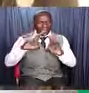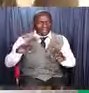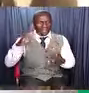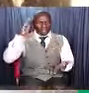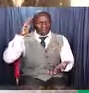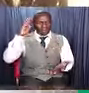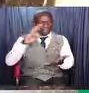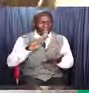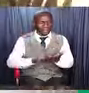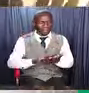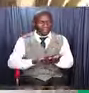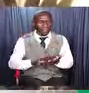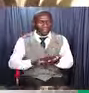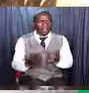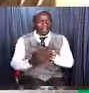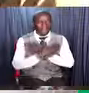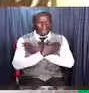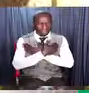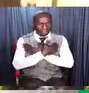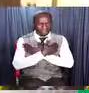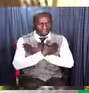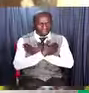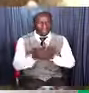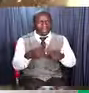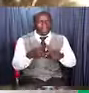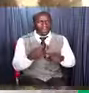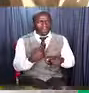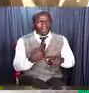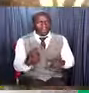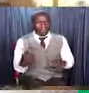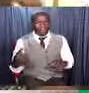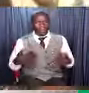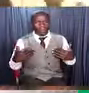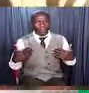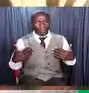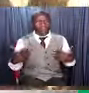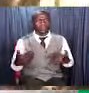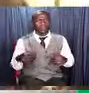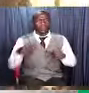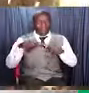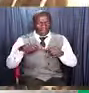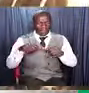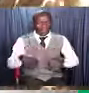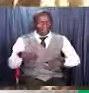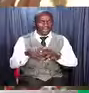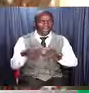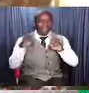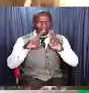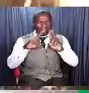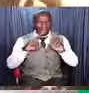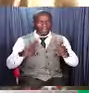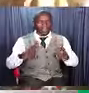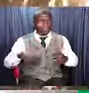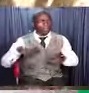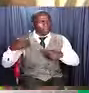Ninakushukuru Bwana Yesu. Ninakushukuru Bwana Yesu. Ninakushukuru mchungaji mwema Yesu. Hatuwezi